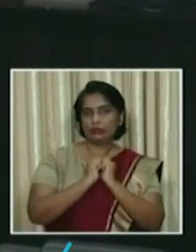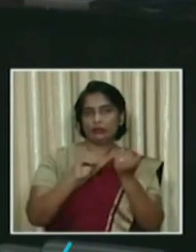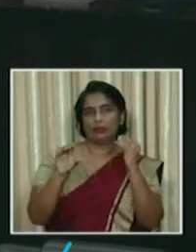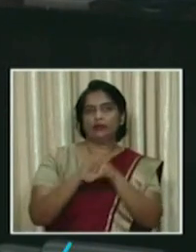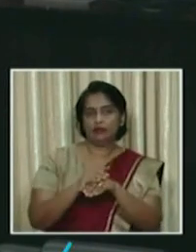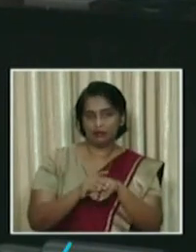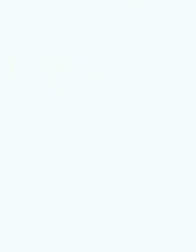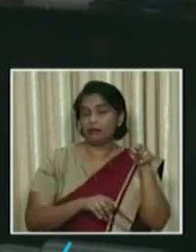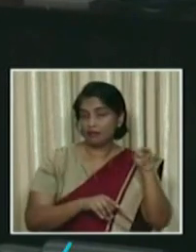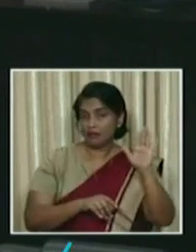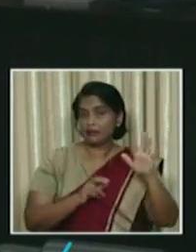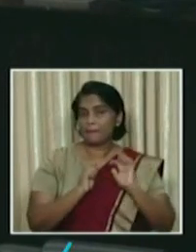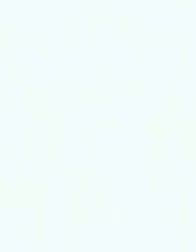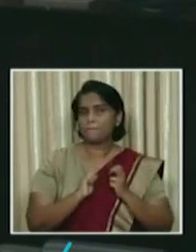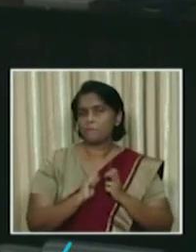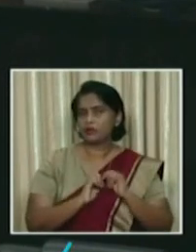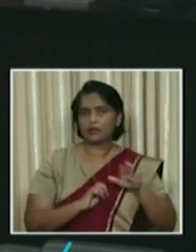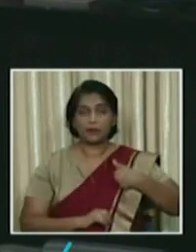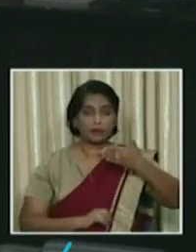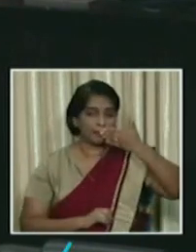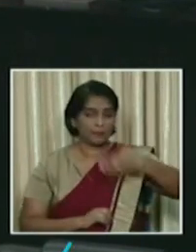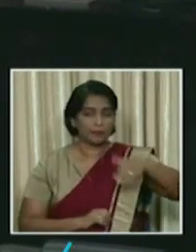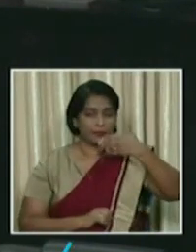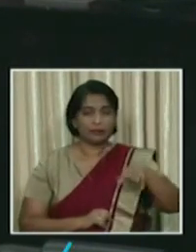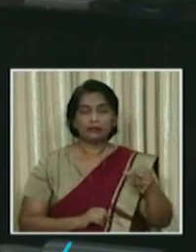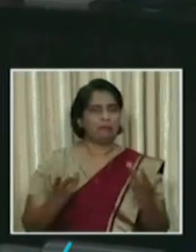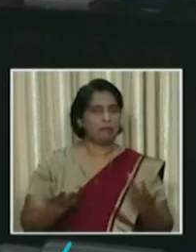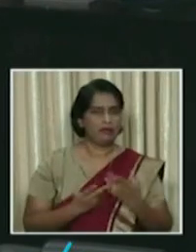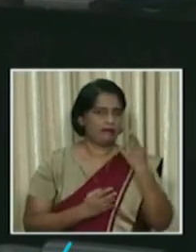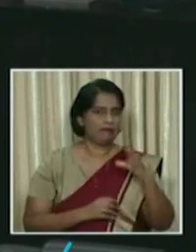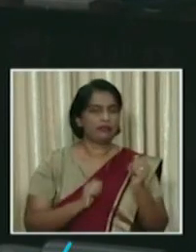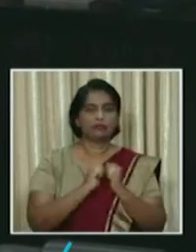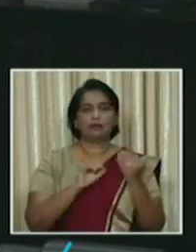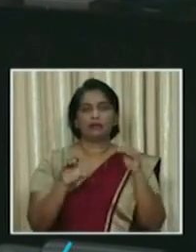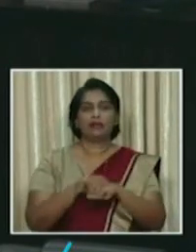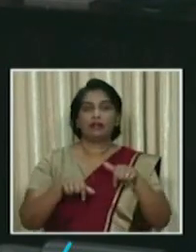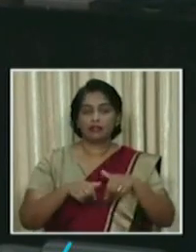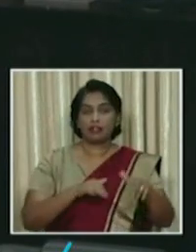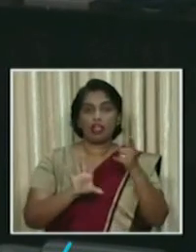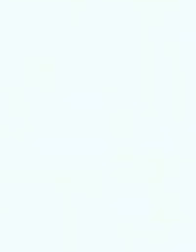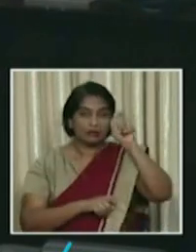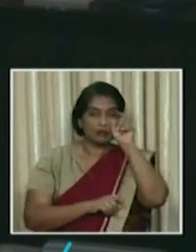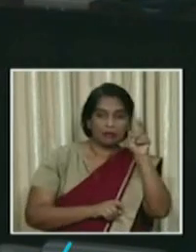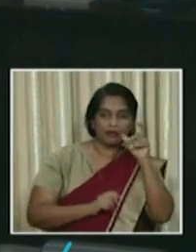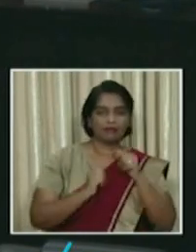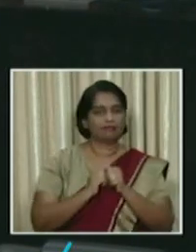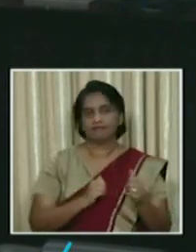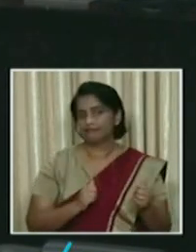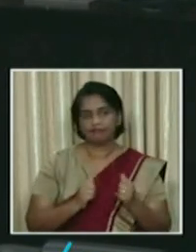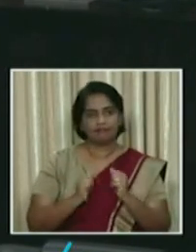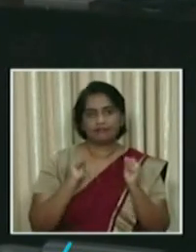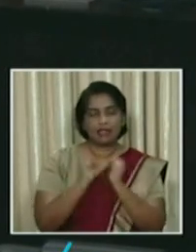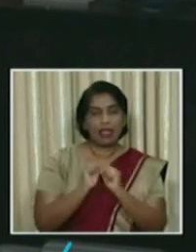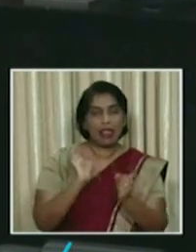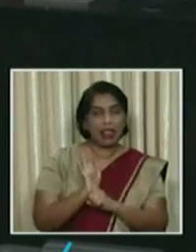මේ අයගේ ප්‍රශ්න තිබ්බේ මේ අයට මූලික සුදුසුකම් කිසිවක් තිබිච්ච නැති අය. හැබැයි දැන් මේ වෙනකොට අවුරුදු 8ක් වැඩ කරලා තියෙනවා. ශ්‍රම බලකායට